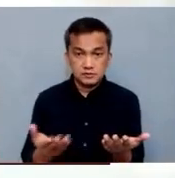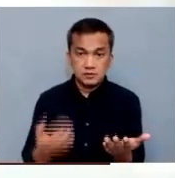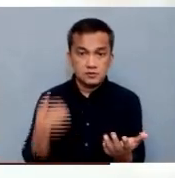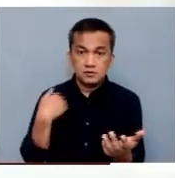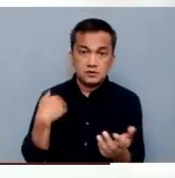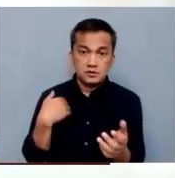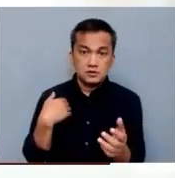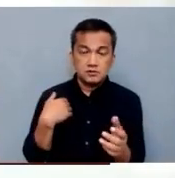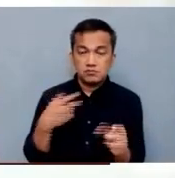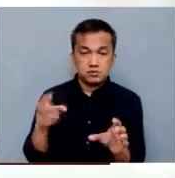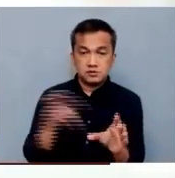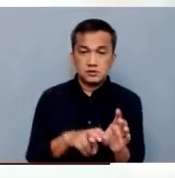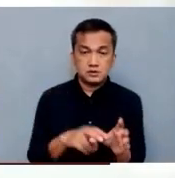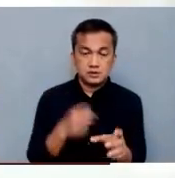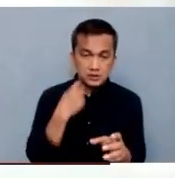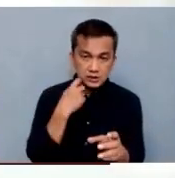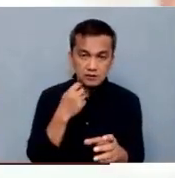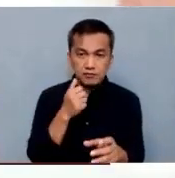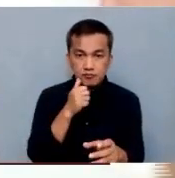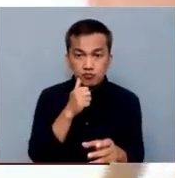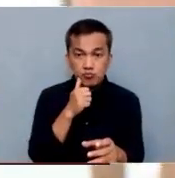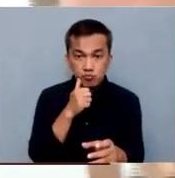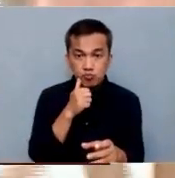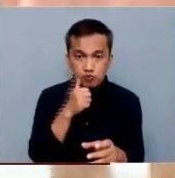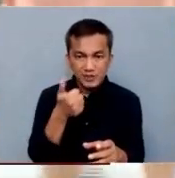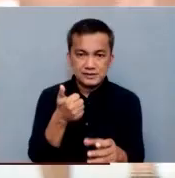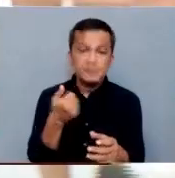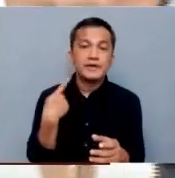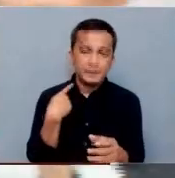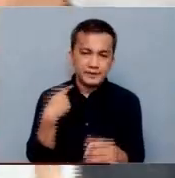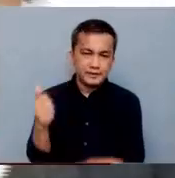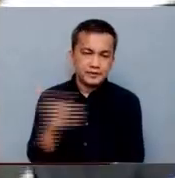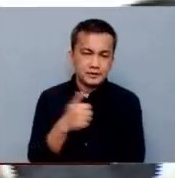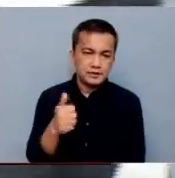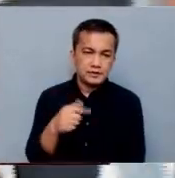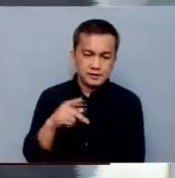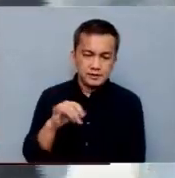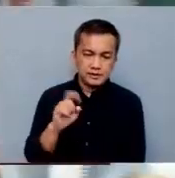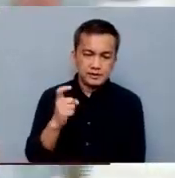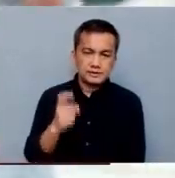nakahabol kanina, meron pa naman pong biyahe bukas dito sa PTEX.